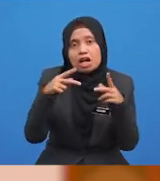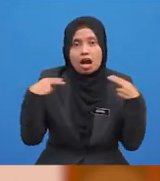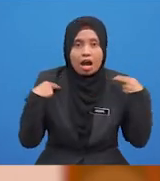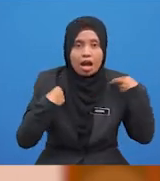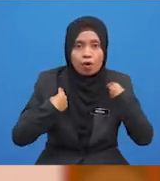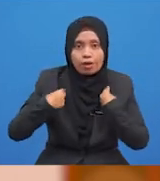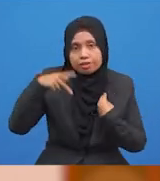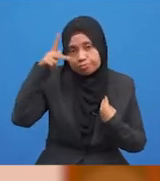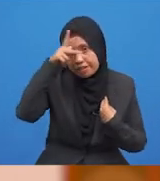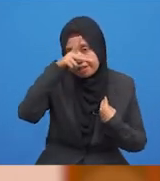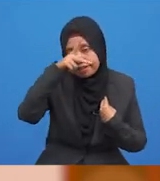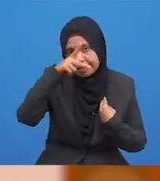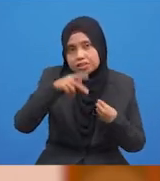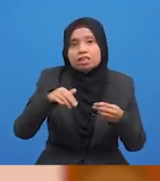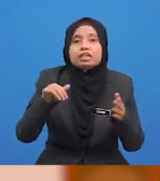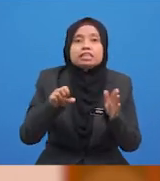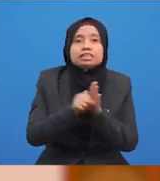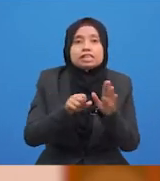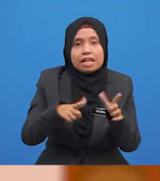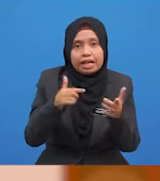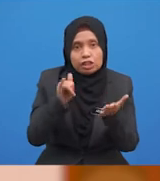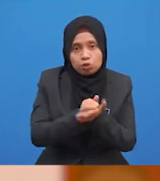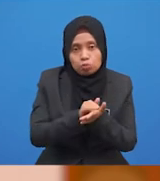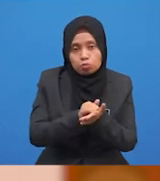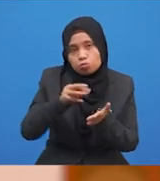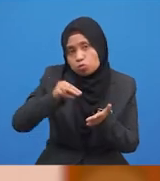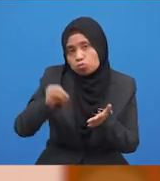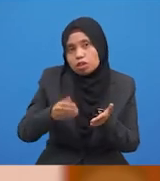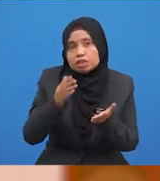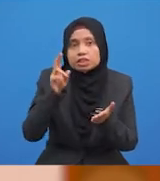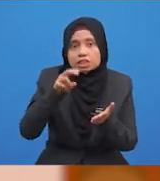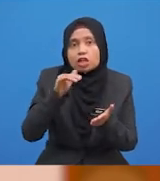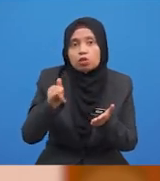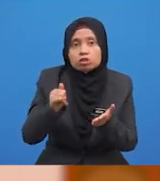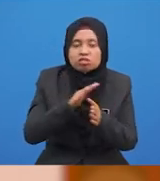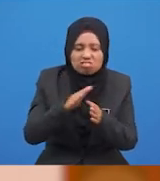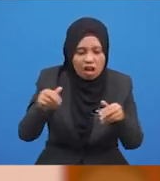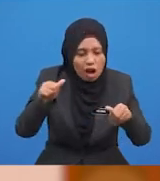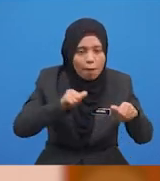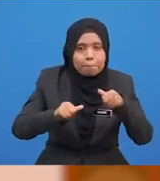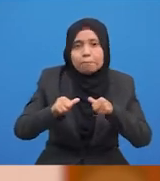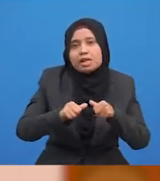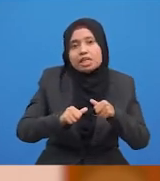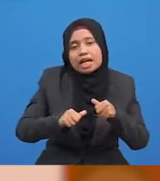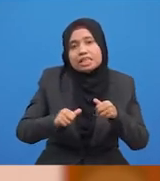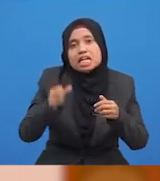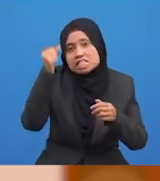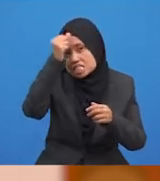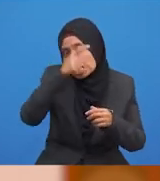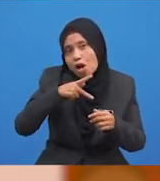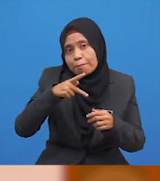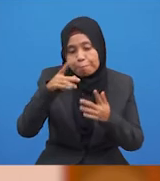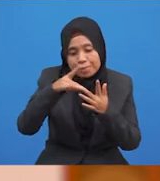peliharaan. Selain itu, murid-murid seharusnya tidak mengamalkan sikap pilih